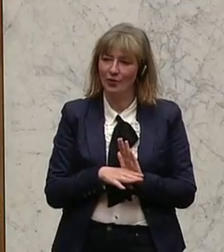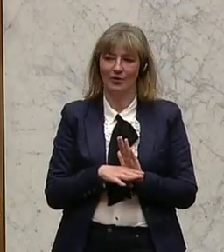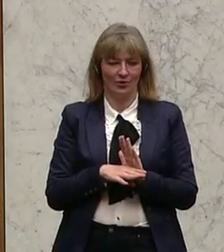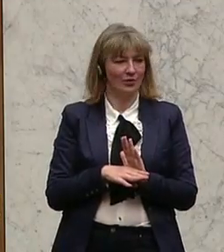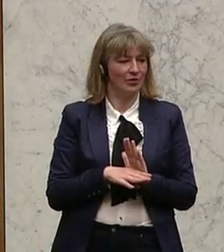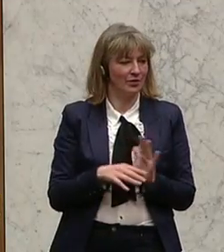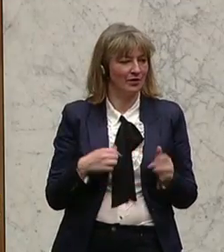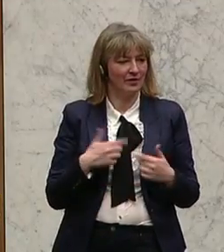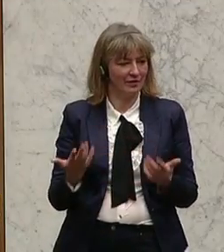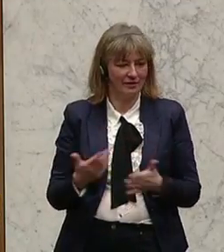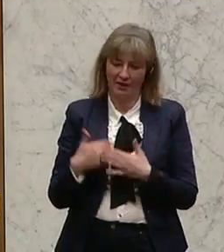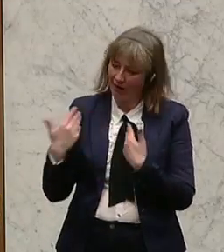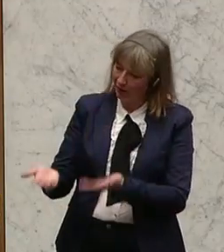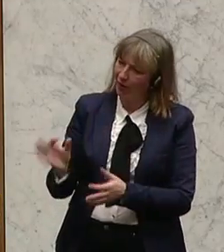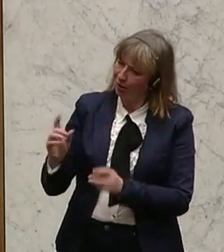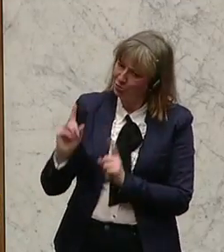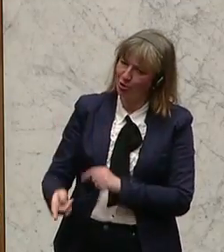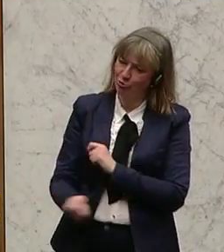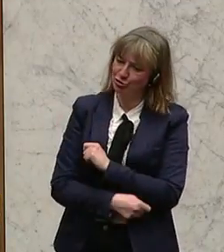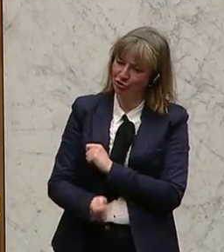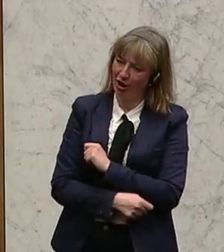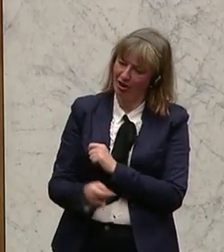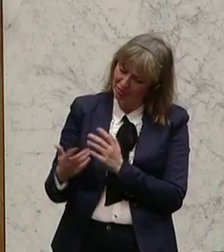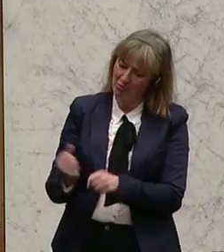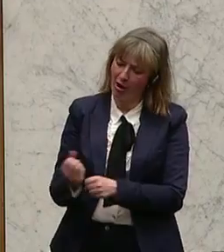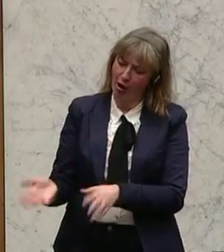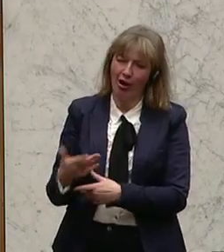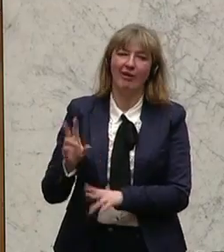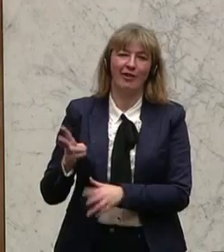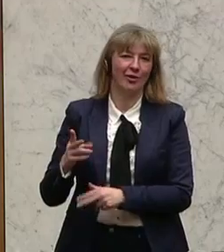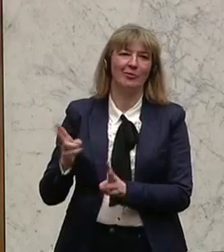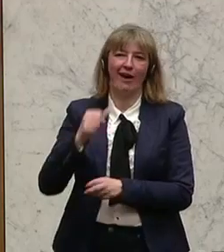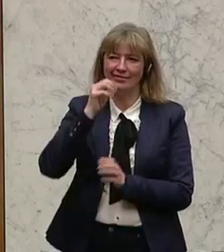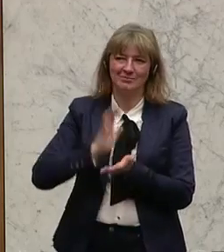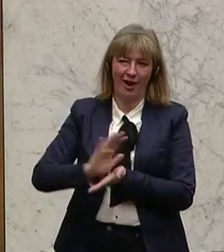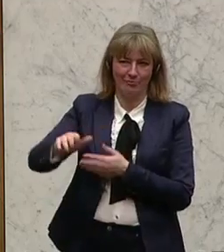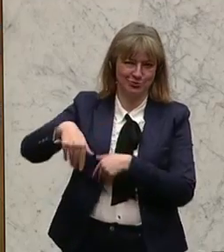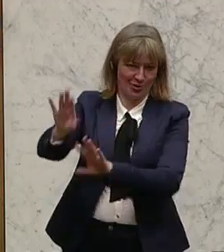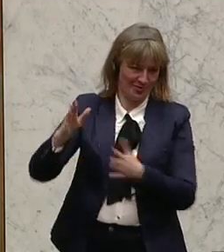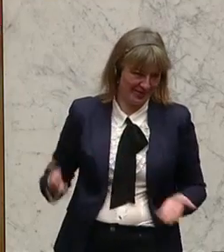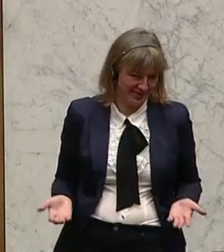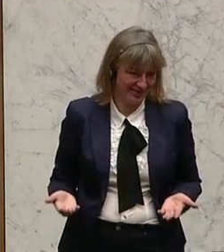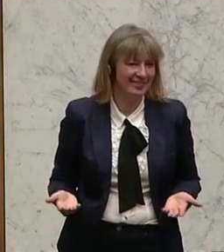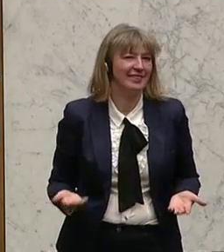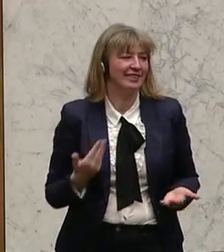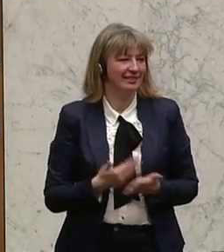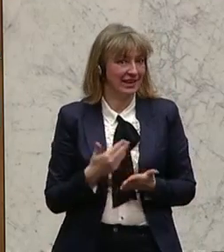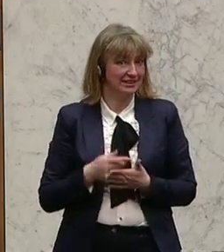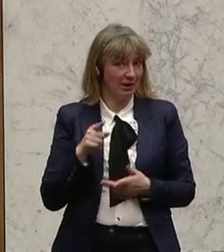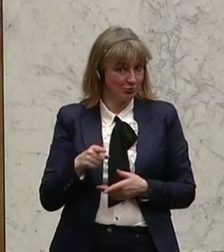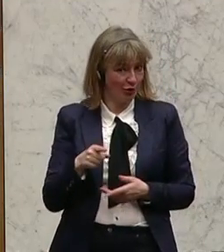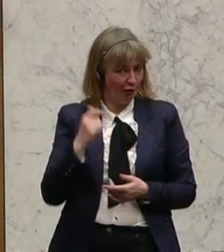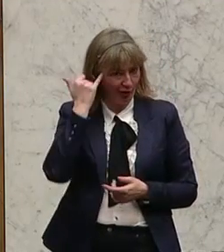wir jemanden belohnen, der eine Straftat begeht, weil er dann nicht mehr abgeschoben werden kann. Und genau diese